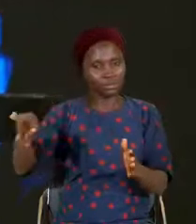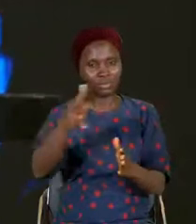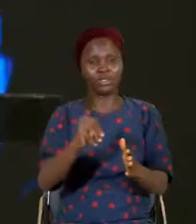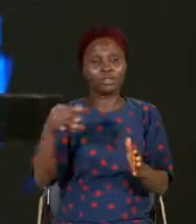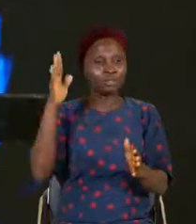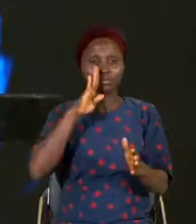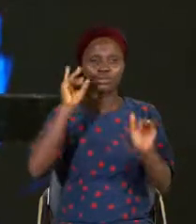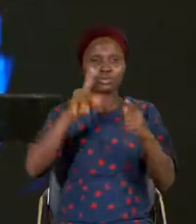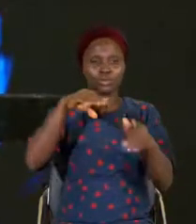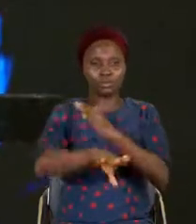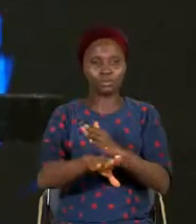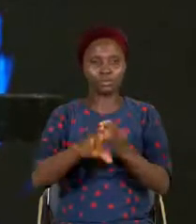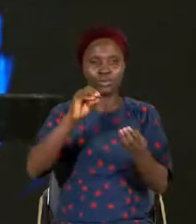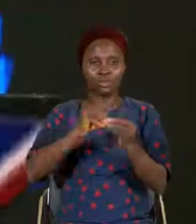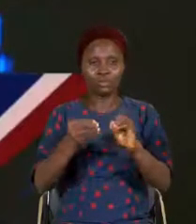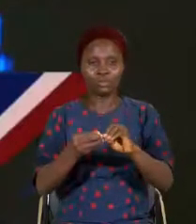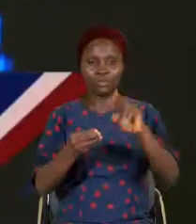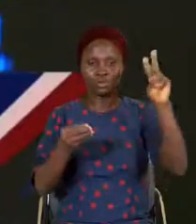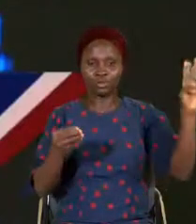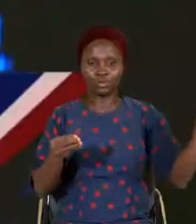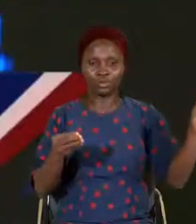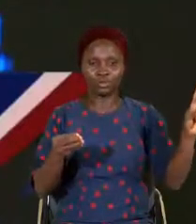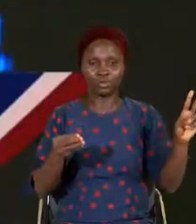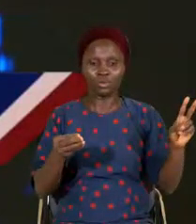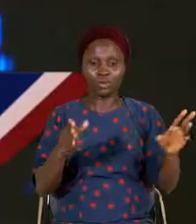afin d'être capable d'entrer.